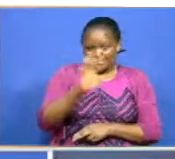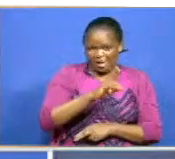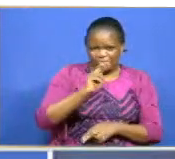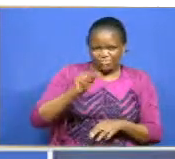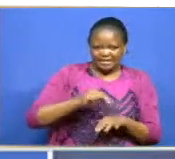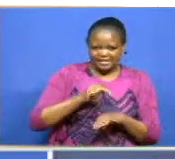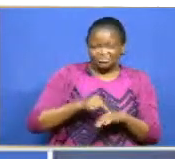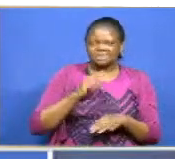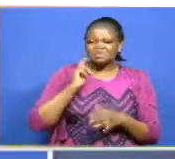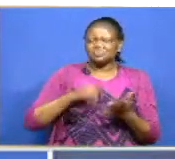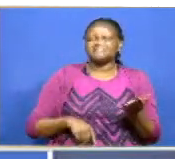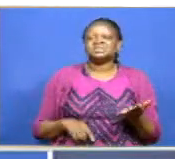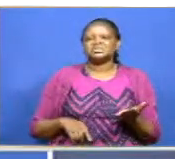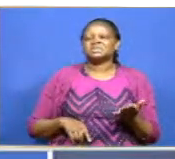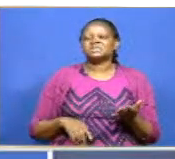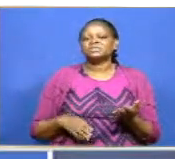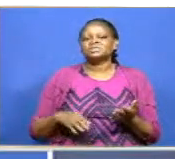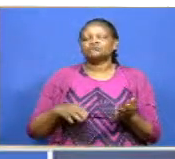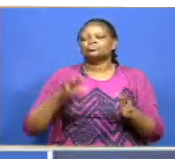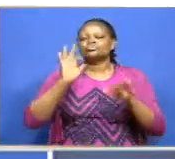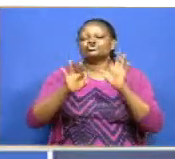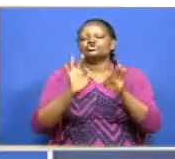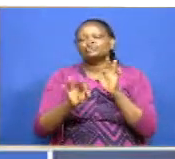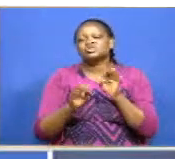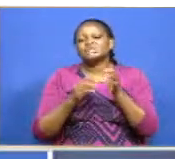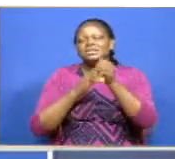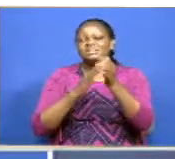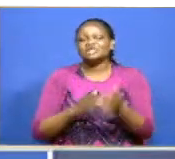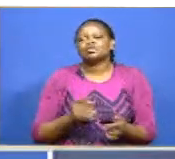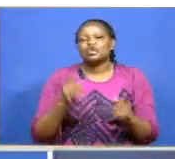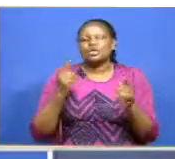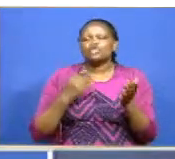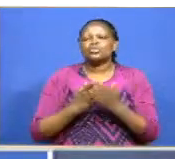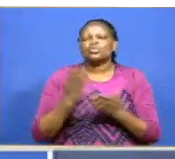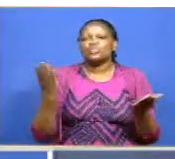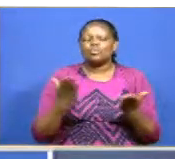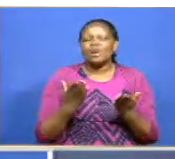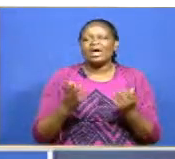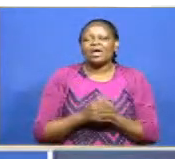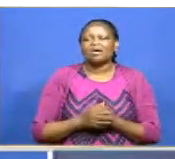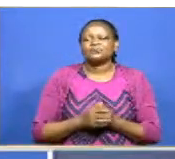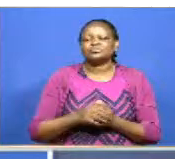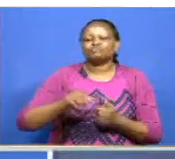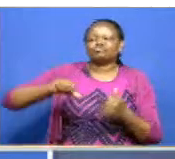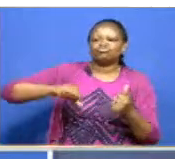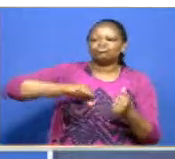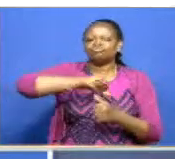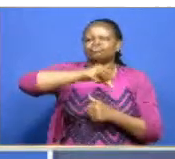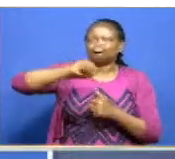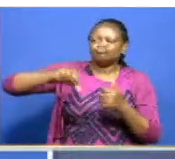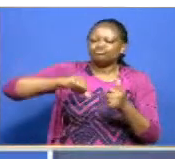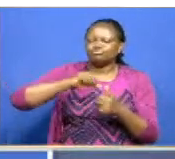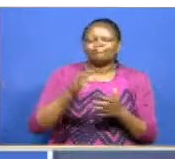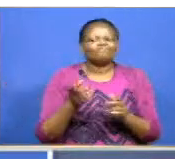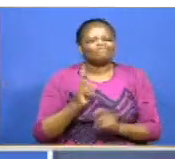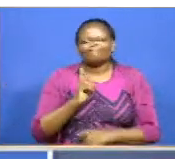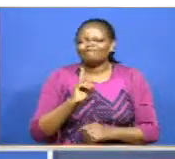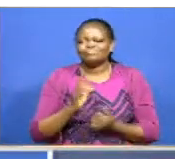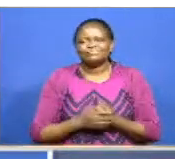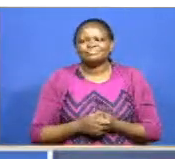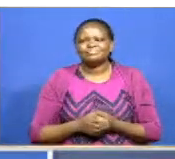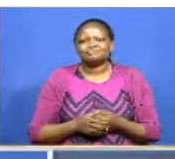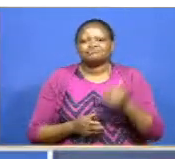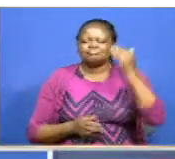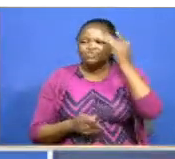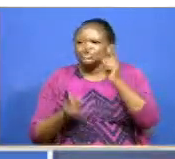Wanatuambia tuchague viongozi kupitia kwa lottery ama karata ya kamari. Sijui kabila hii